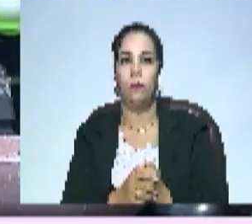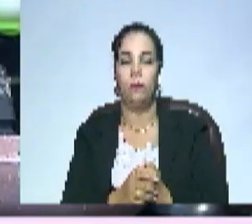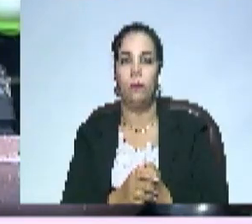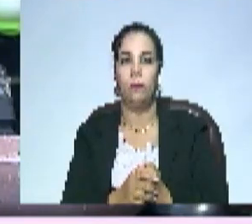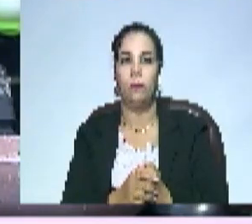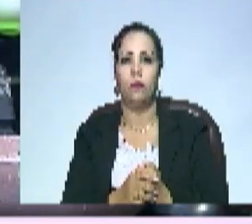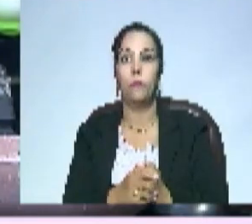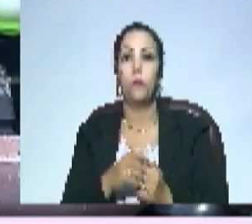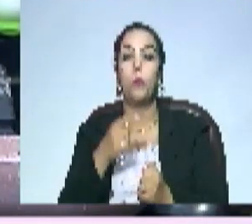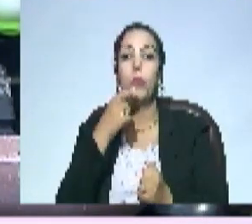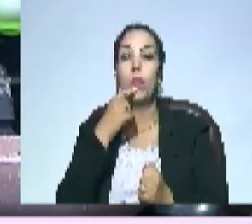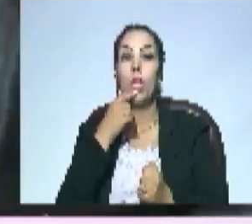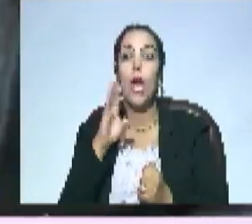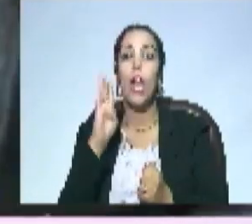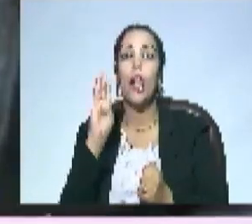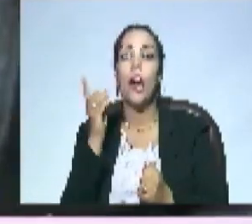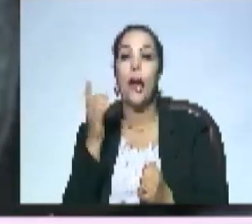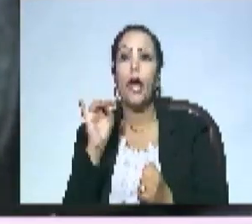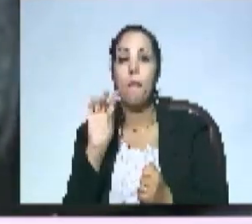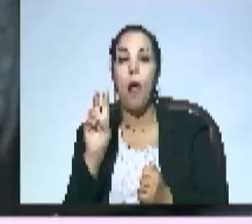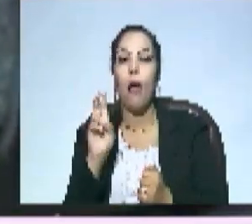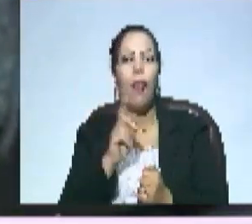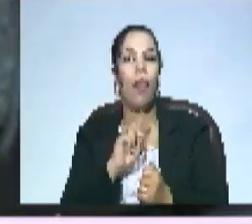دي مش كريمه بقى بقت